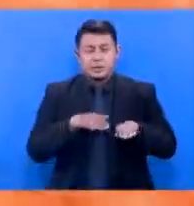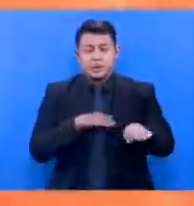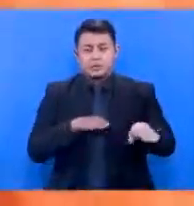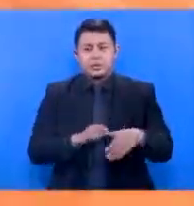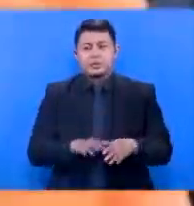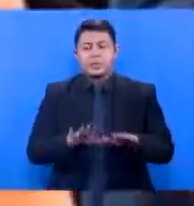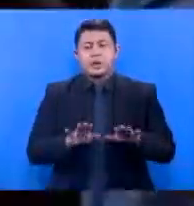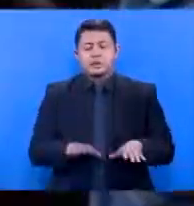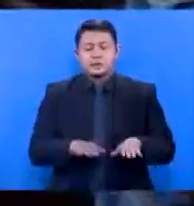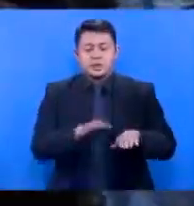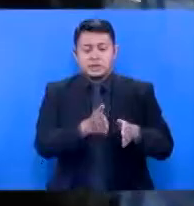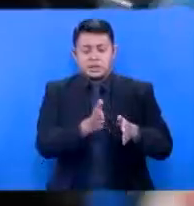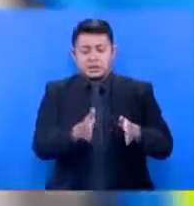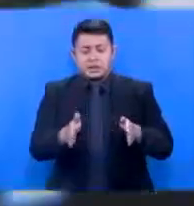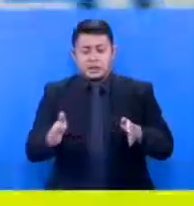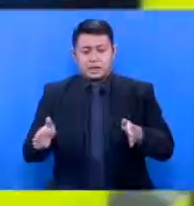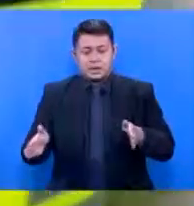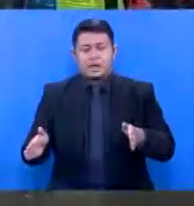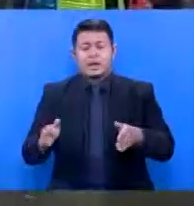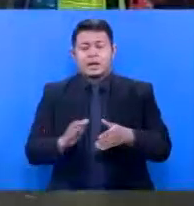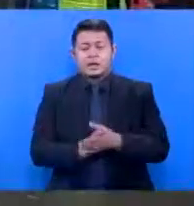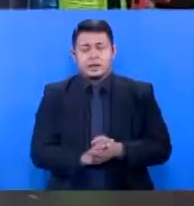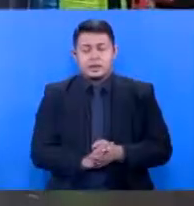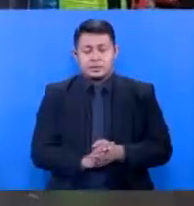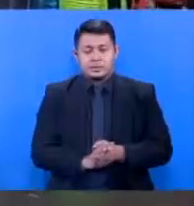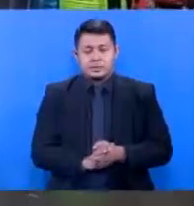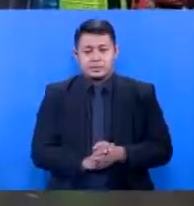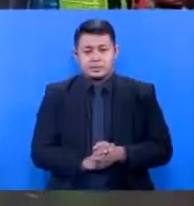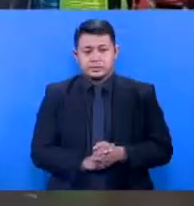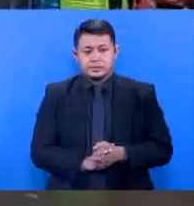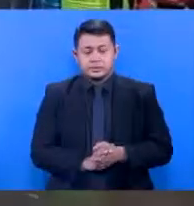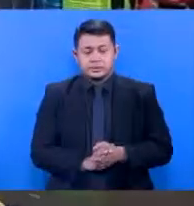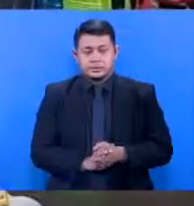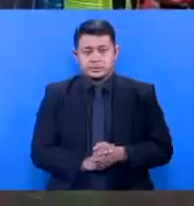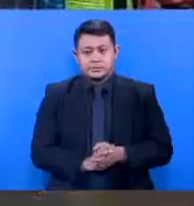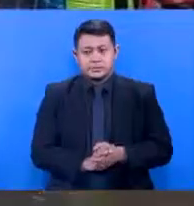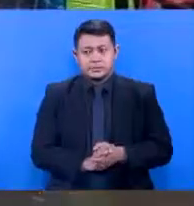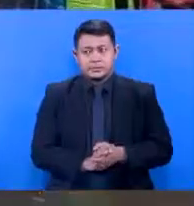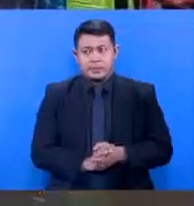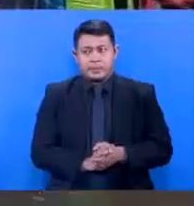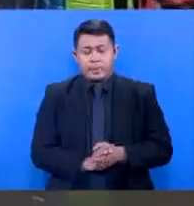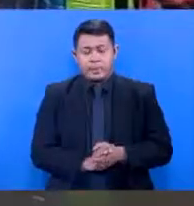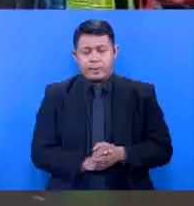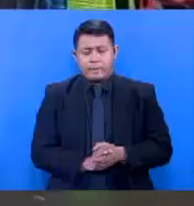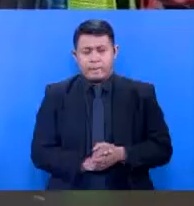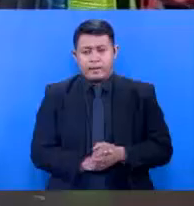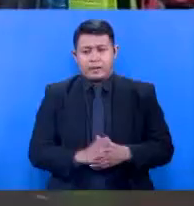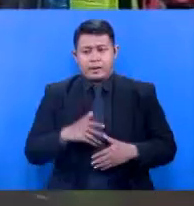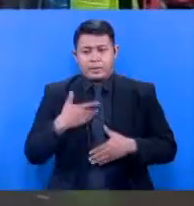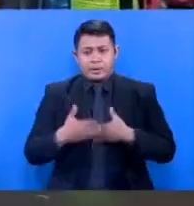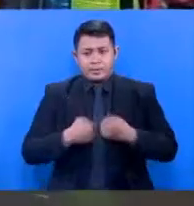banyaknya kendaraan yang parkir sembarangan. Hari ini kita lihat ada suatu peluang bahwa kita harus mulai giat lagi